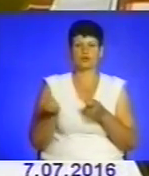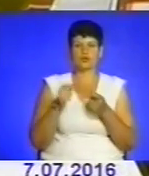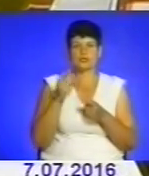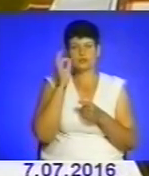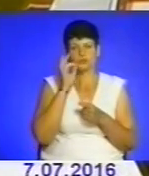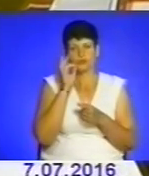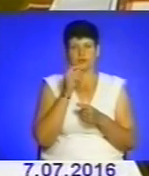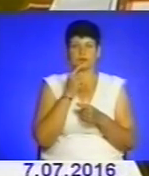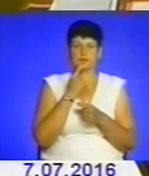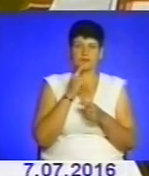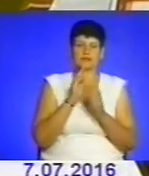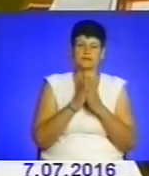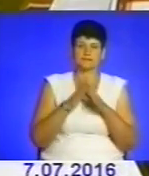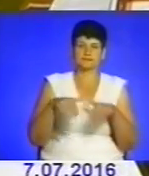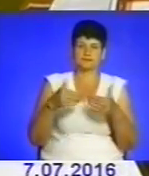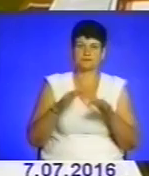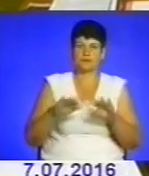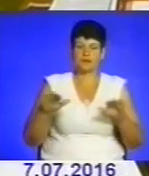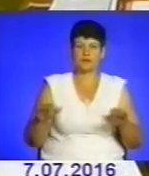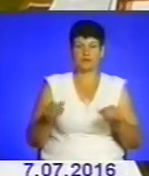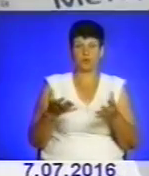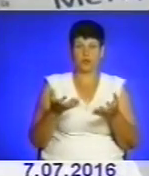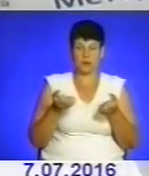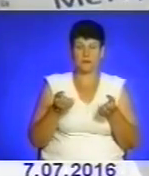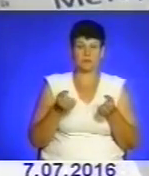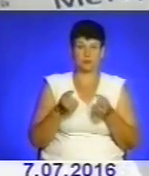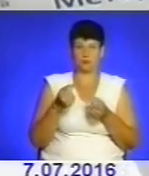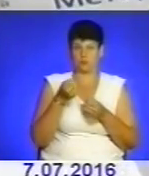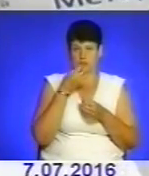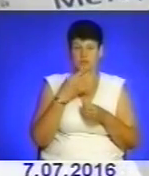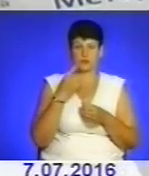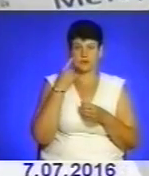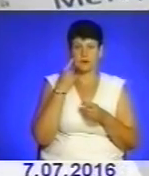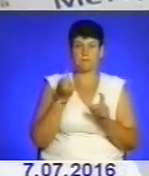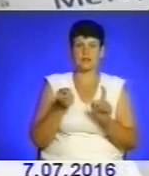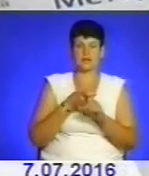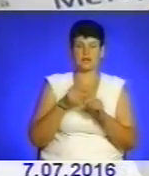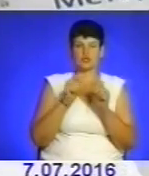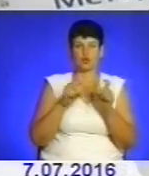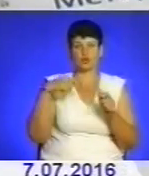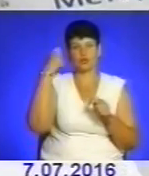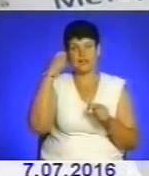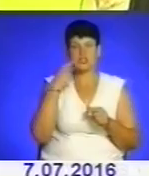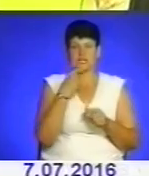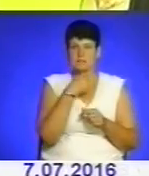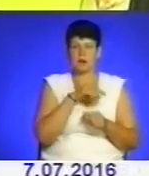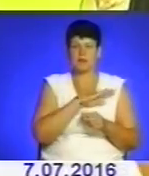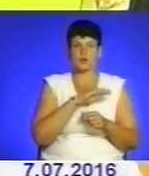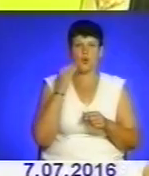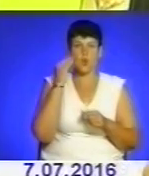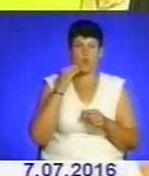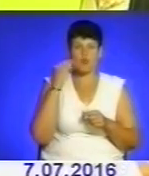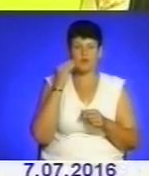Завдяки мережі eTwinning проект отримав позитивну оцінку. До нього приєдналися школи з Туреччини, Іспанії, Румунії, Албанії